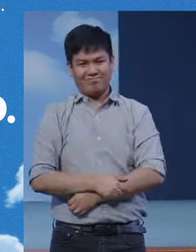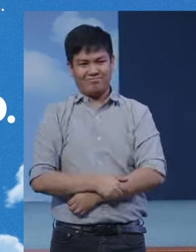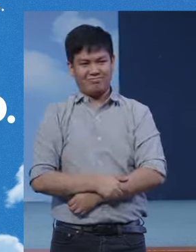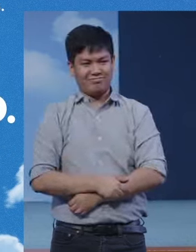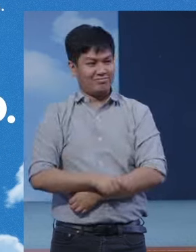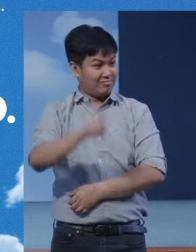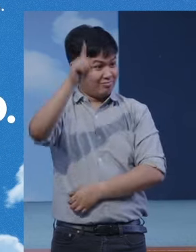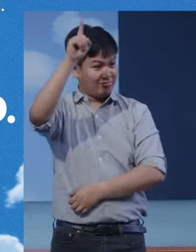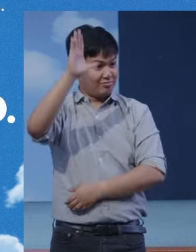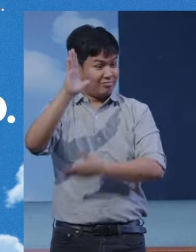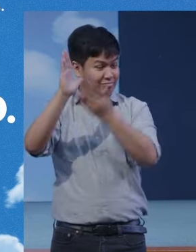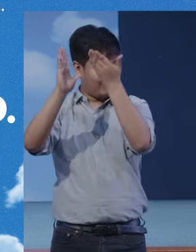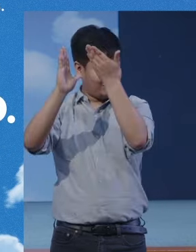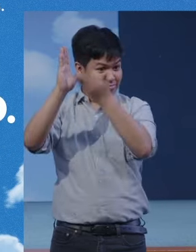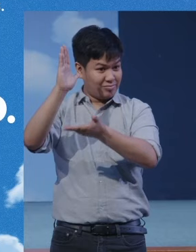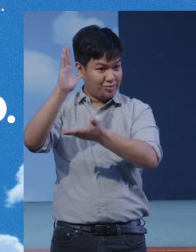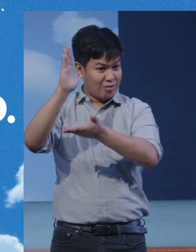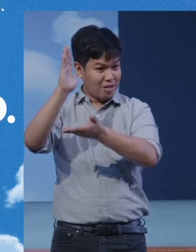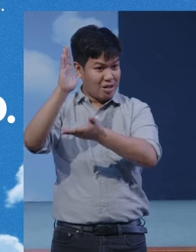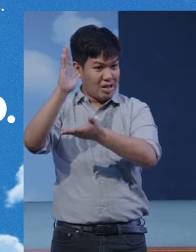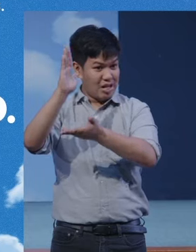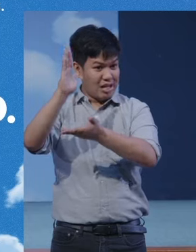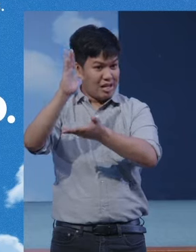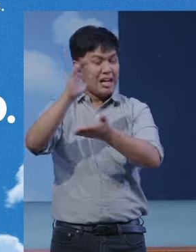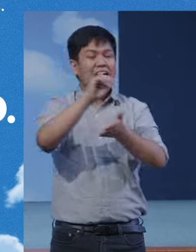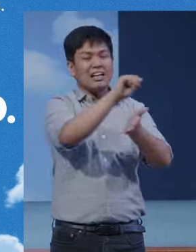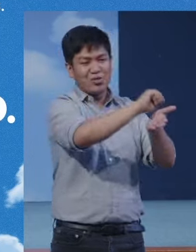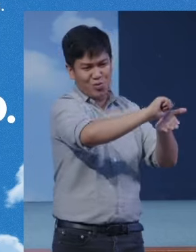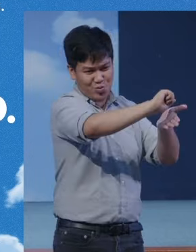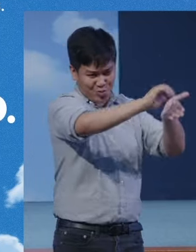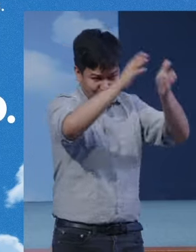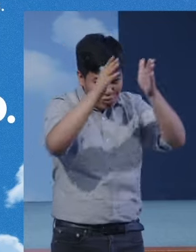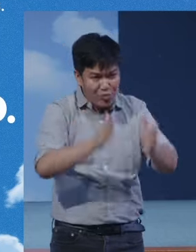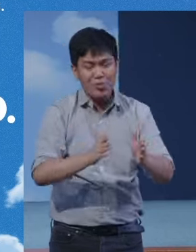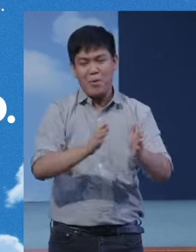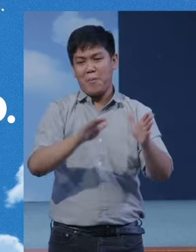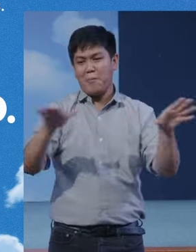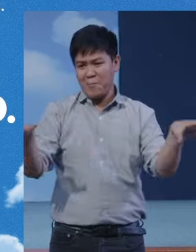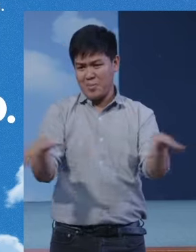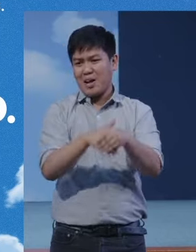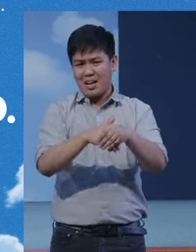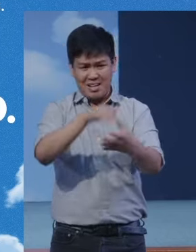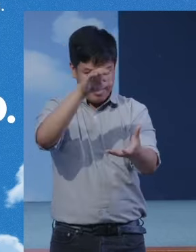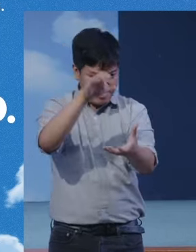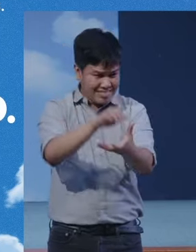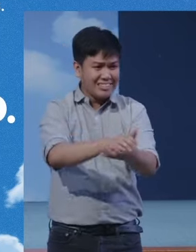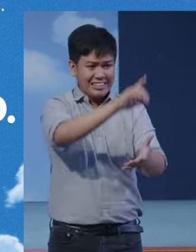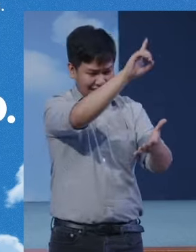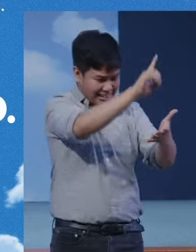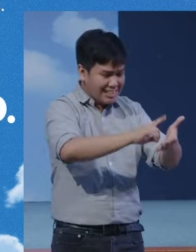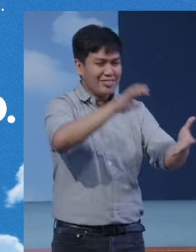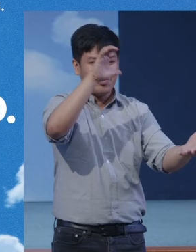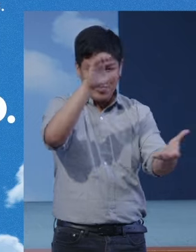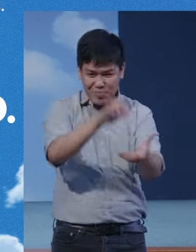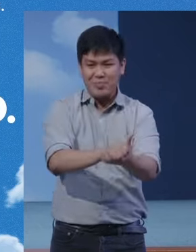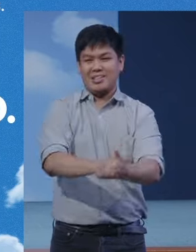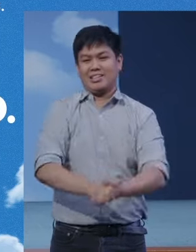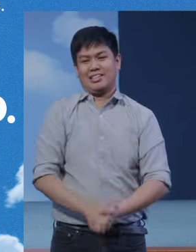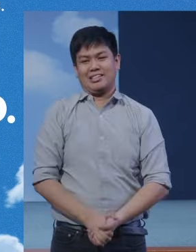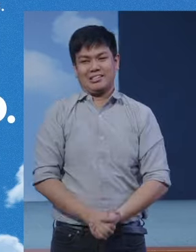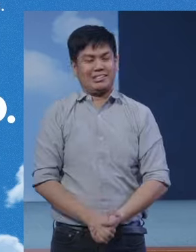po ang author of marriage siya po ang nag design ng marriage siya